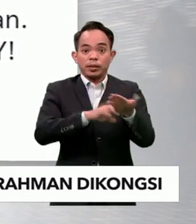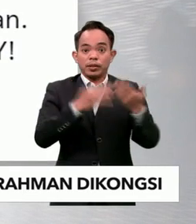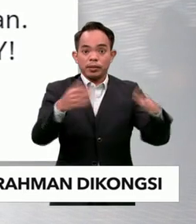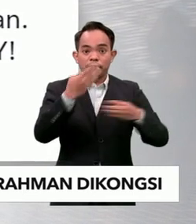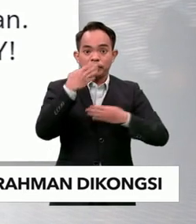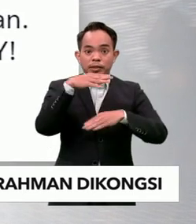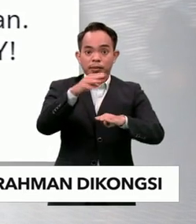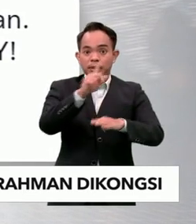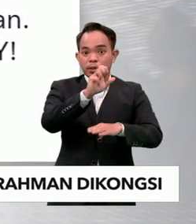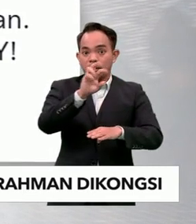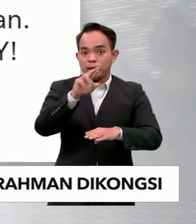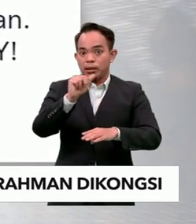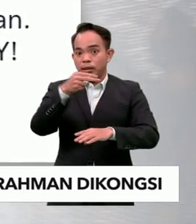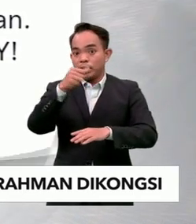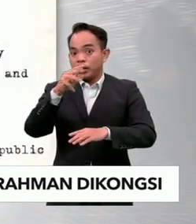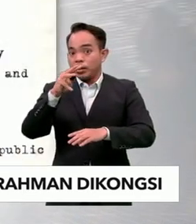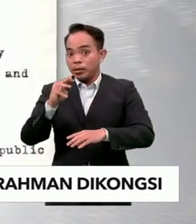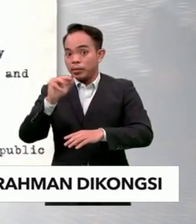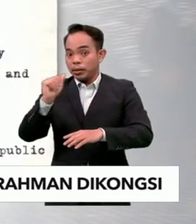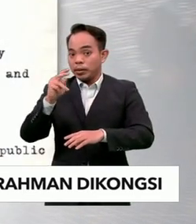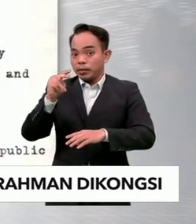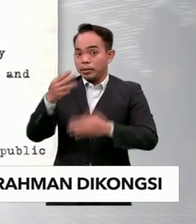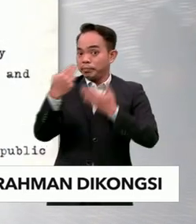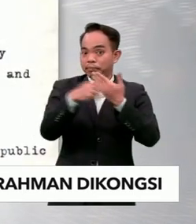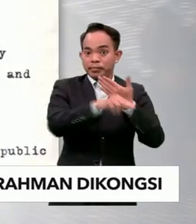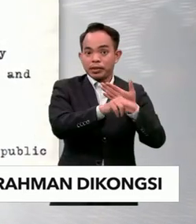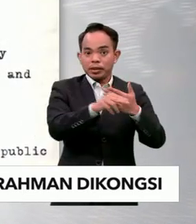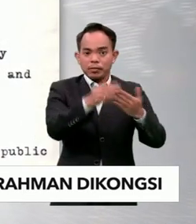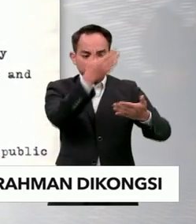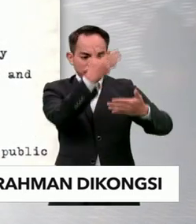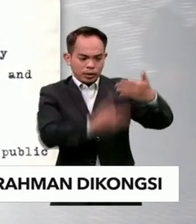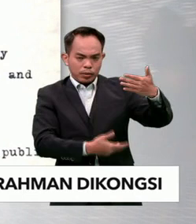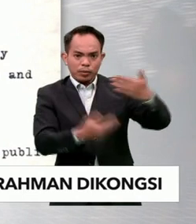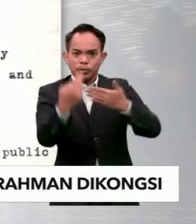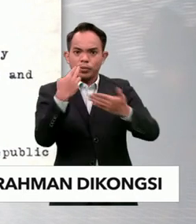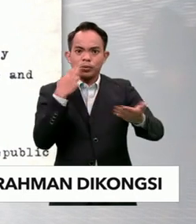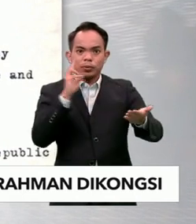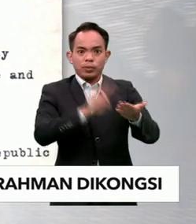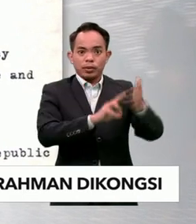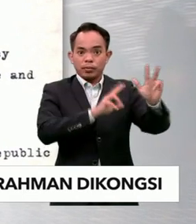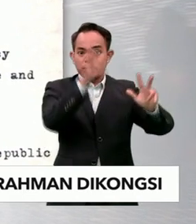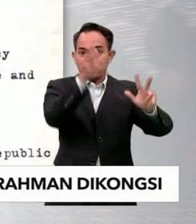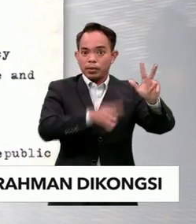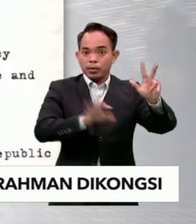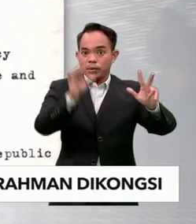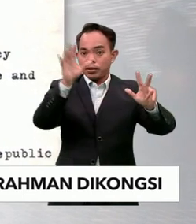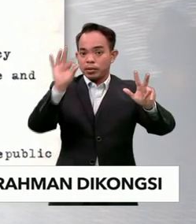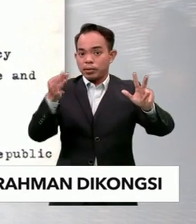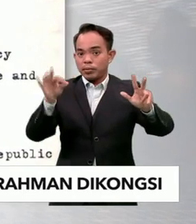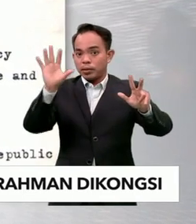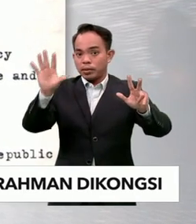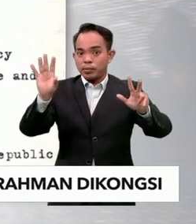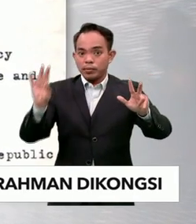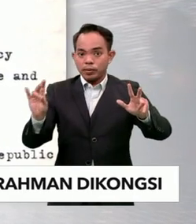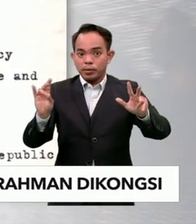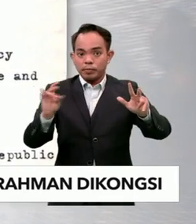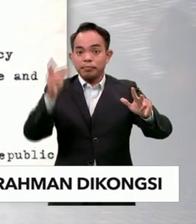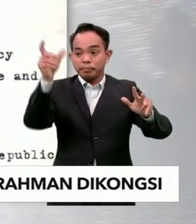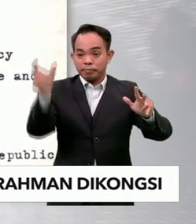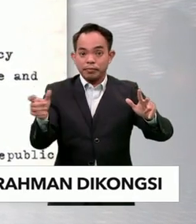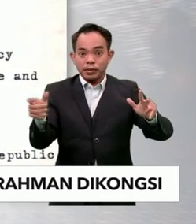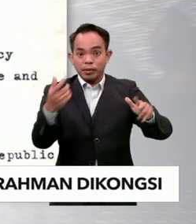juga Abdurrahman kepada adonan madurace dan berdasarkan surat webcare360 1157 adonan yang